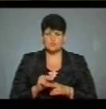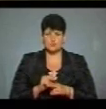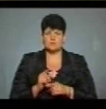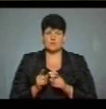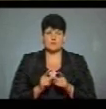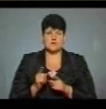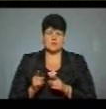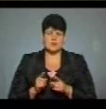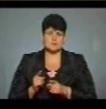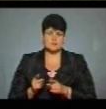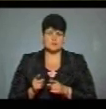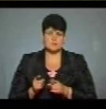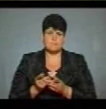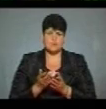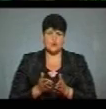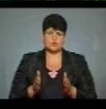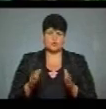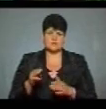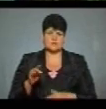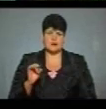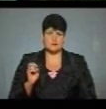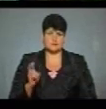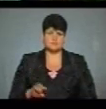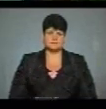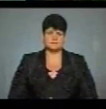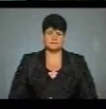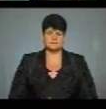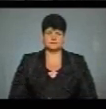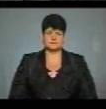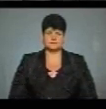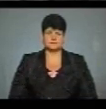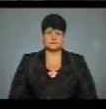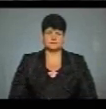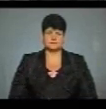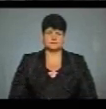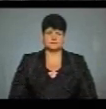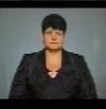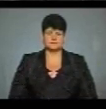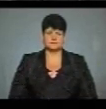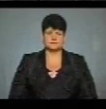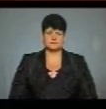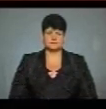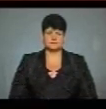поміняти полотно треку. Ірина Терлюк, Андрій Бодак. Новини на Суспільному. Тернопільщина.